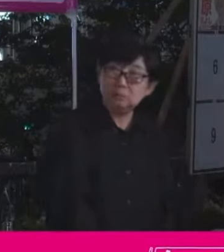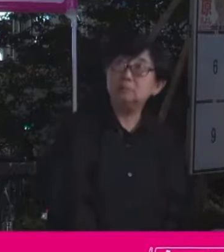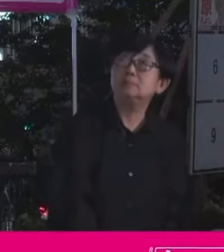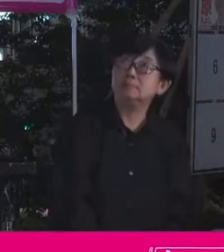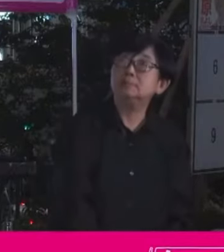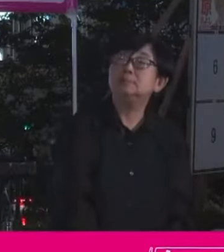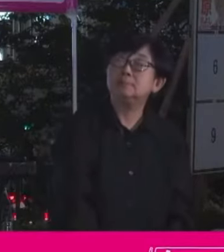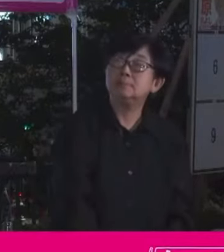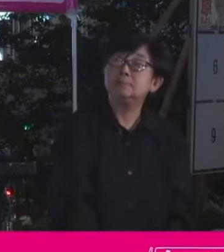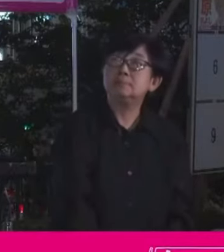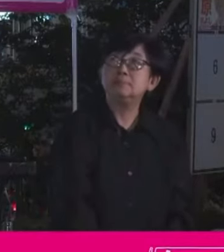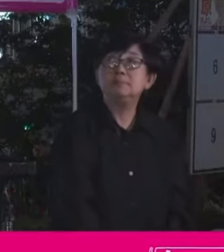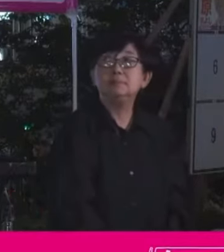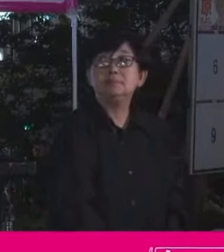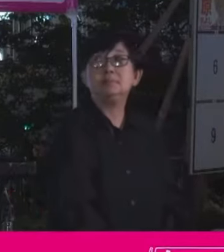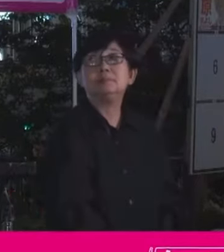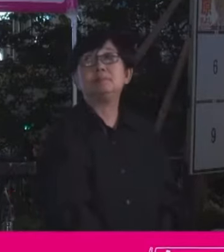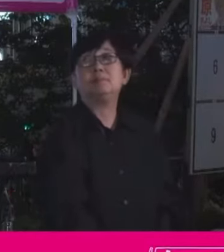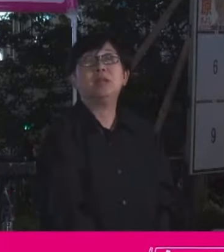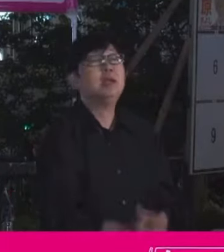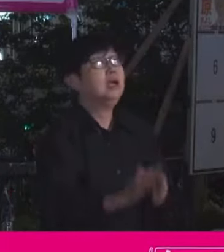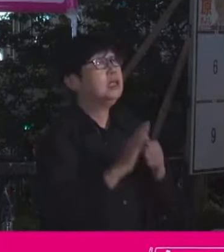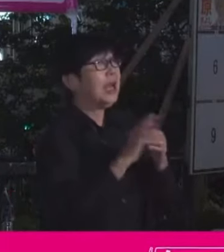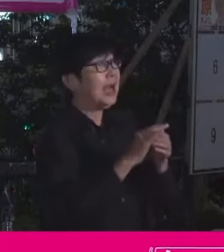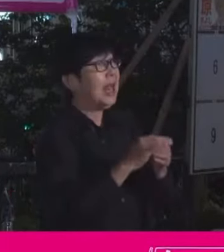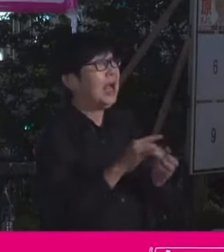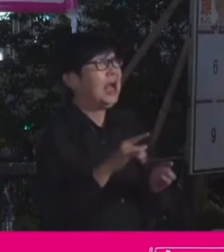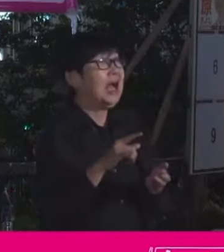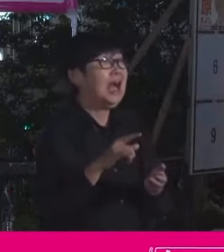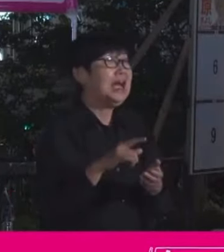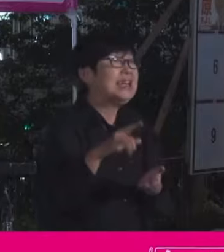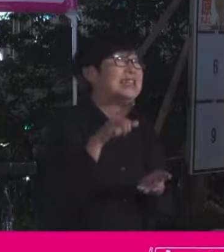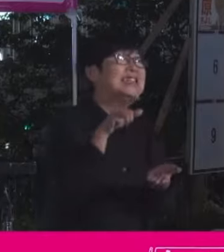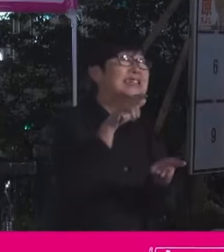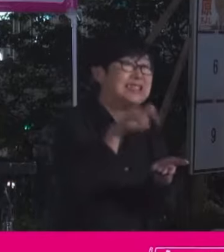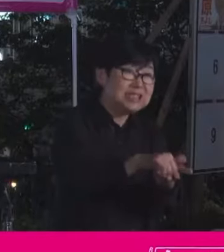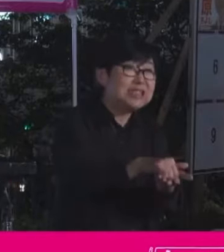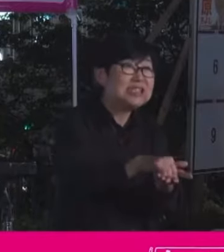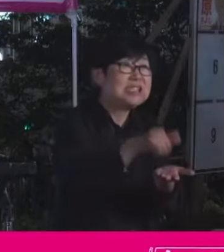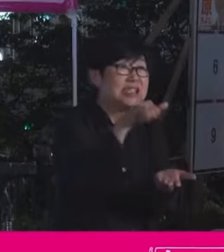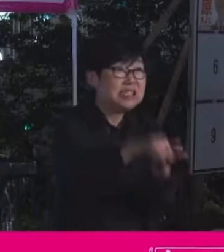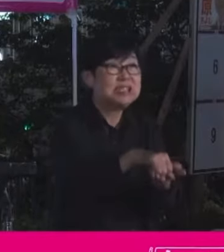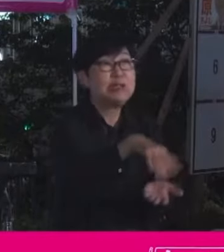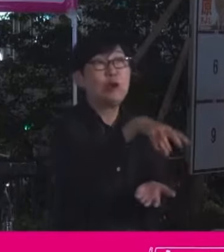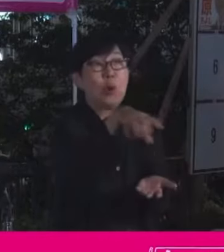暮らしました。だから基地の子供なんですけれども、